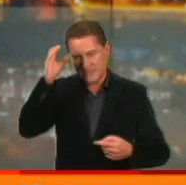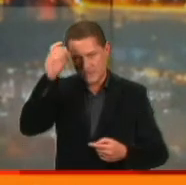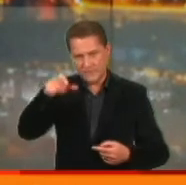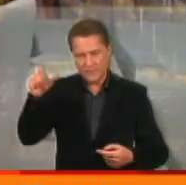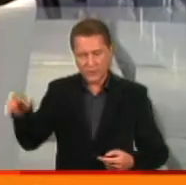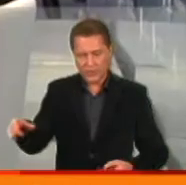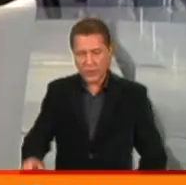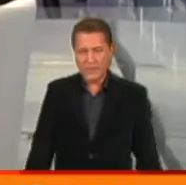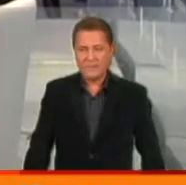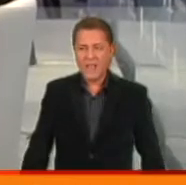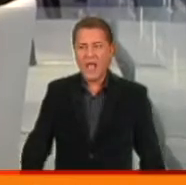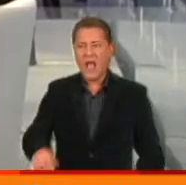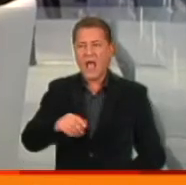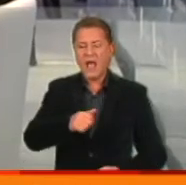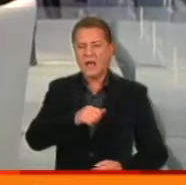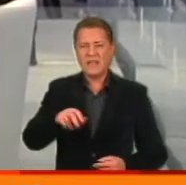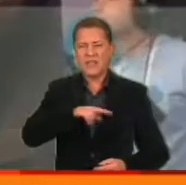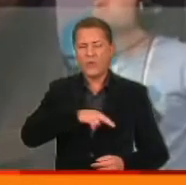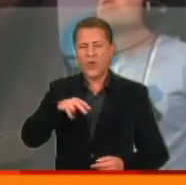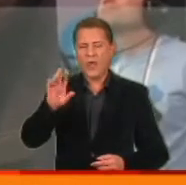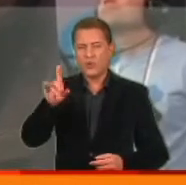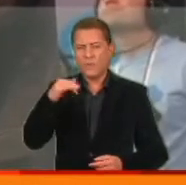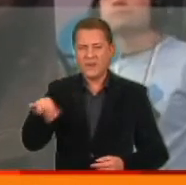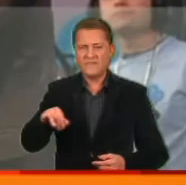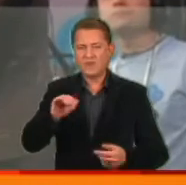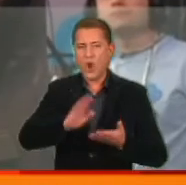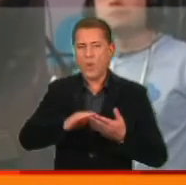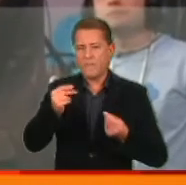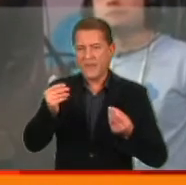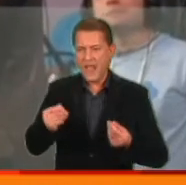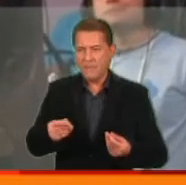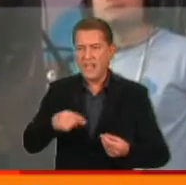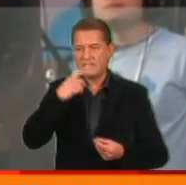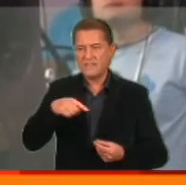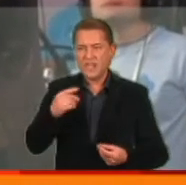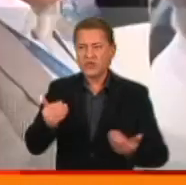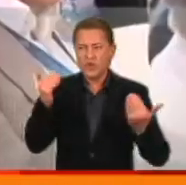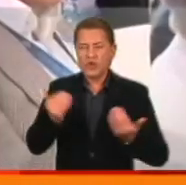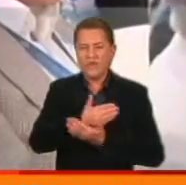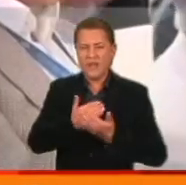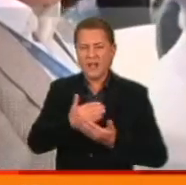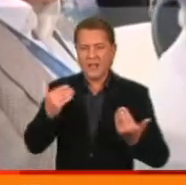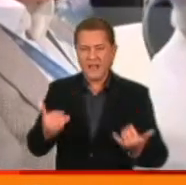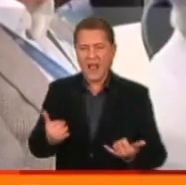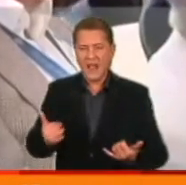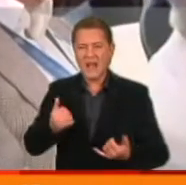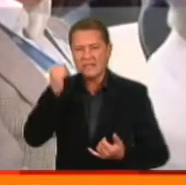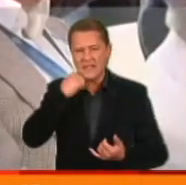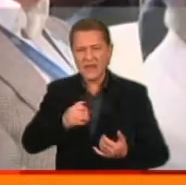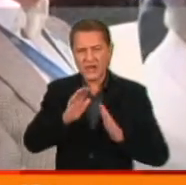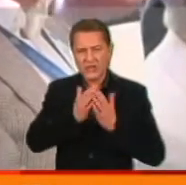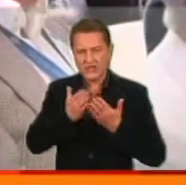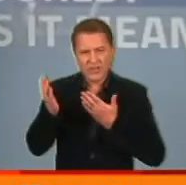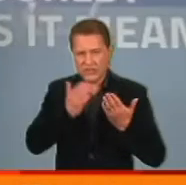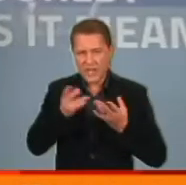митці. Лауреат Нобелівської премії з економіки Пол Крюгман стверджує, у нових реаліях потрібно читати старі книжки, бо вони